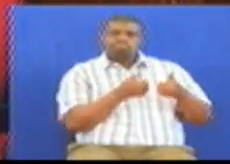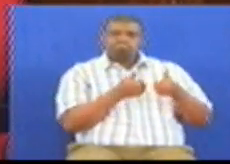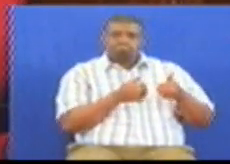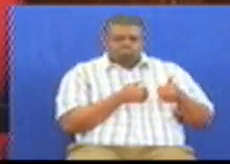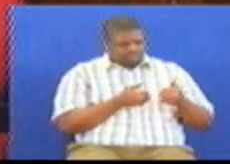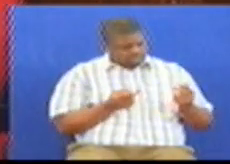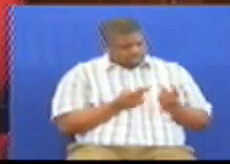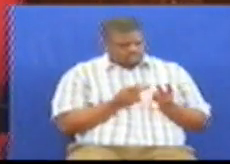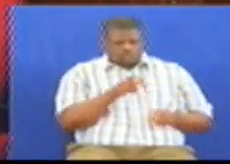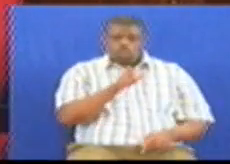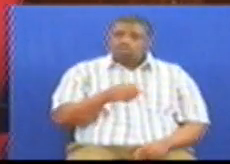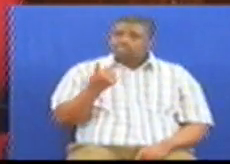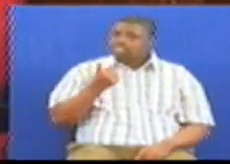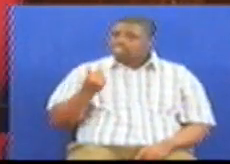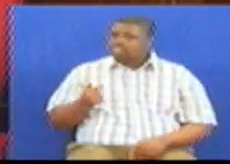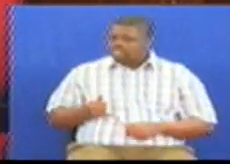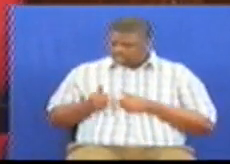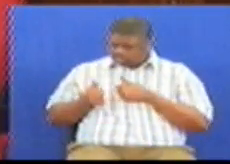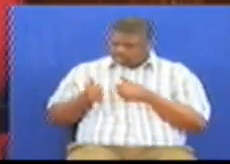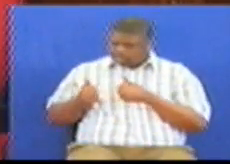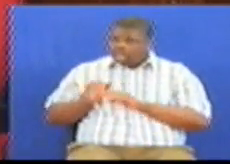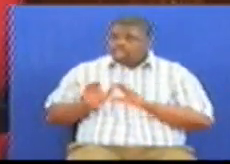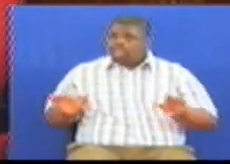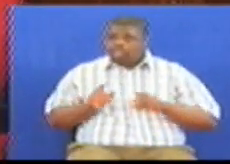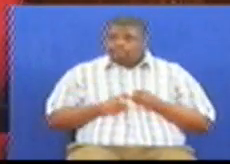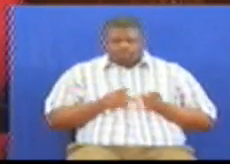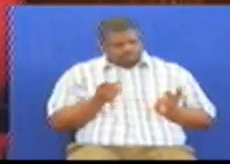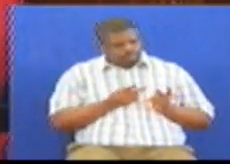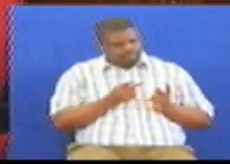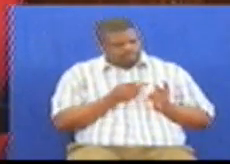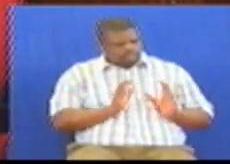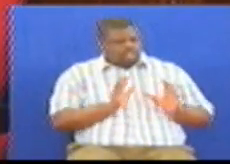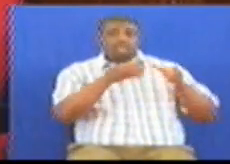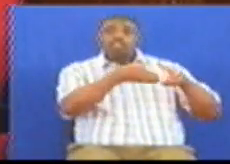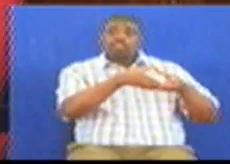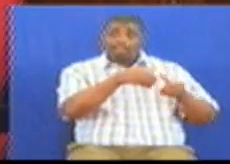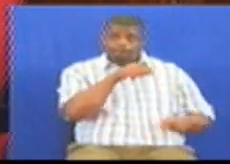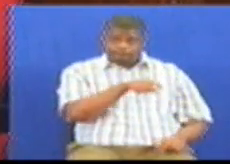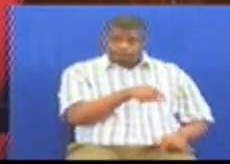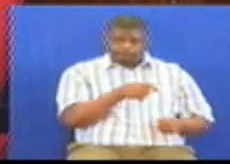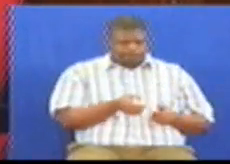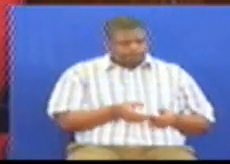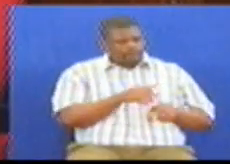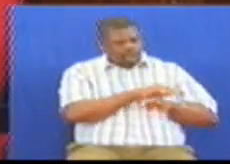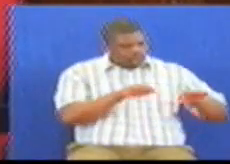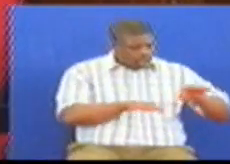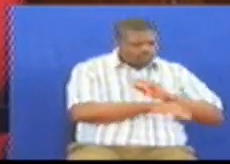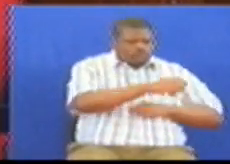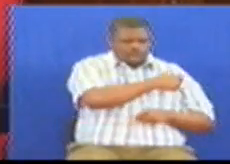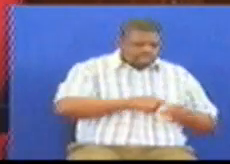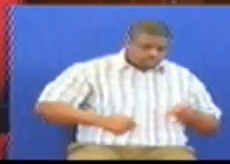ambavyo Watanzania walitarajia. Lakini pia nipongeze timu nzima, makamu wa rais, Mheshimiwa Waziri